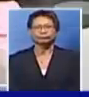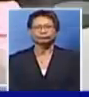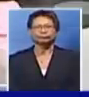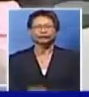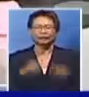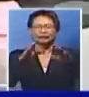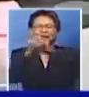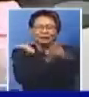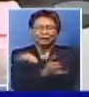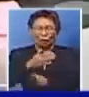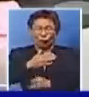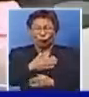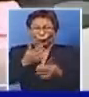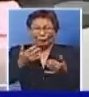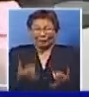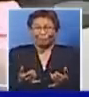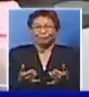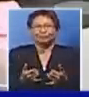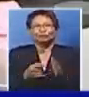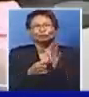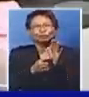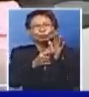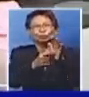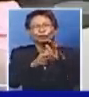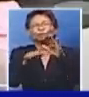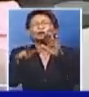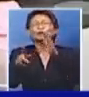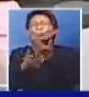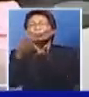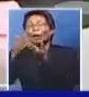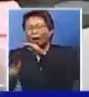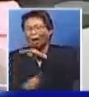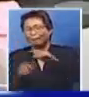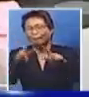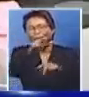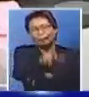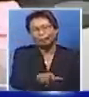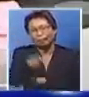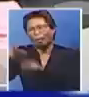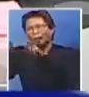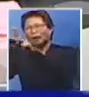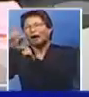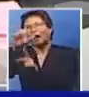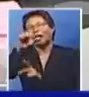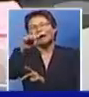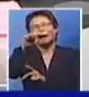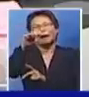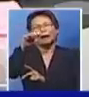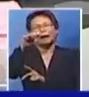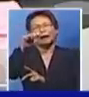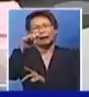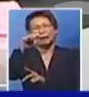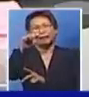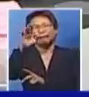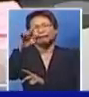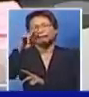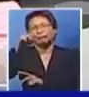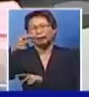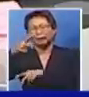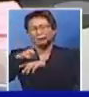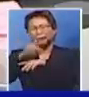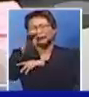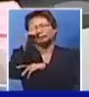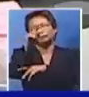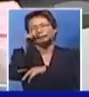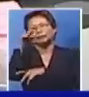Segmen Negaraku kali ini memaparkan kemudahan asas yang dinikmati penduduk di pedalaman di Kampung Labang Sebauh di Bintulu, Sarawak.